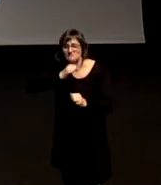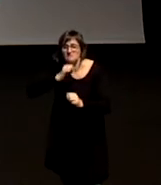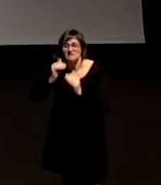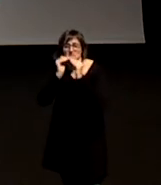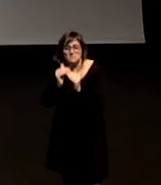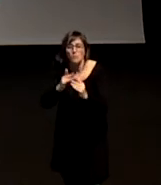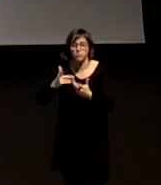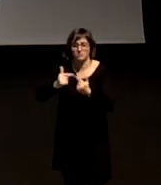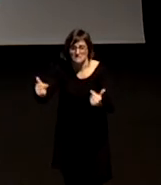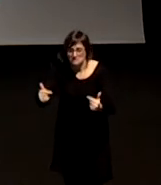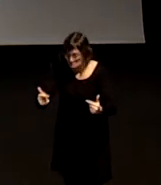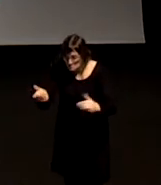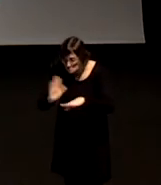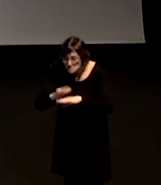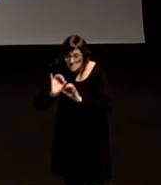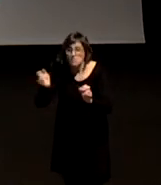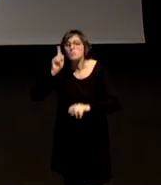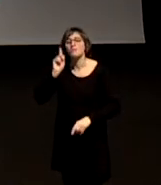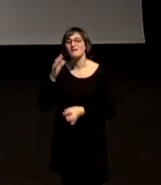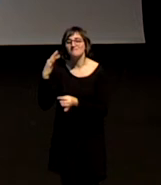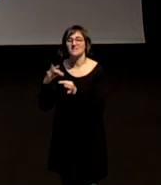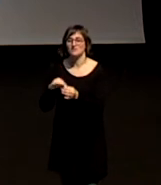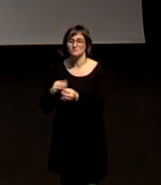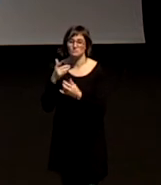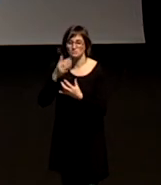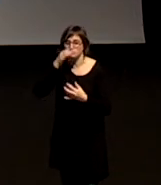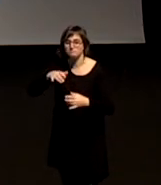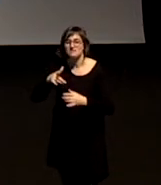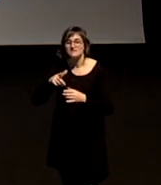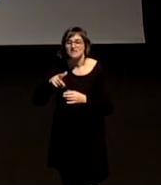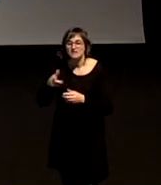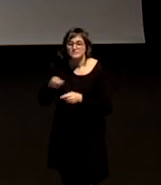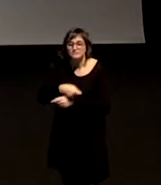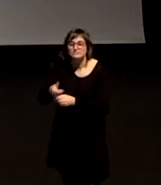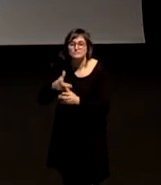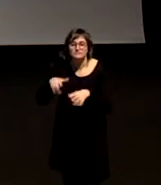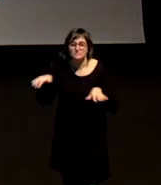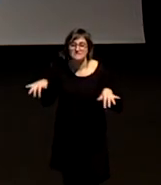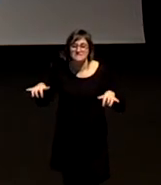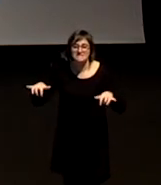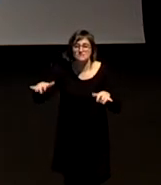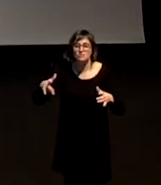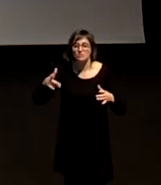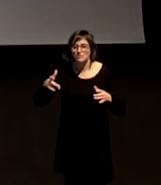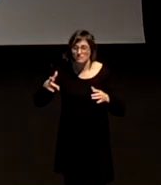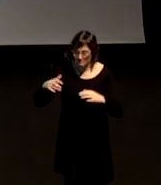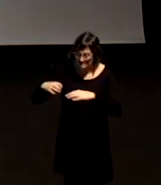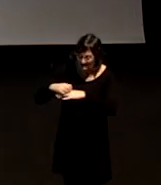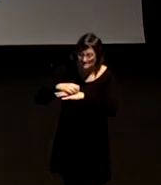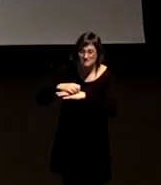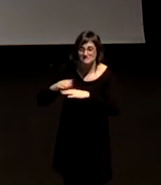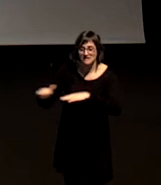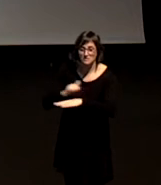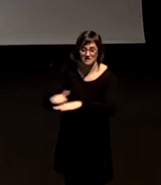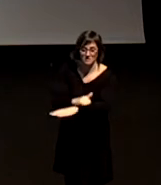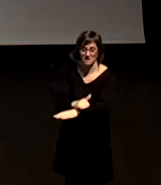pourquoi c'est parce que les vignes sont très très t il n'ya pas d'insectes ronge des insectes pas de